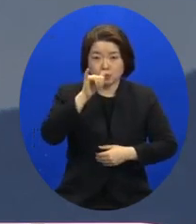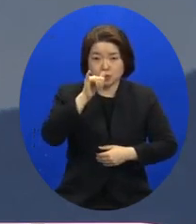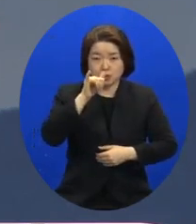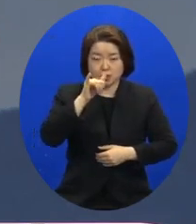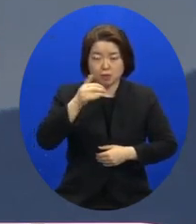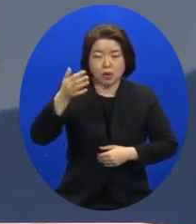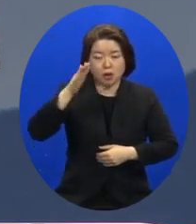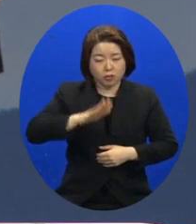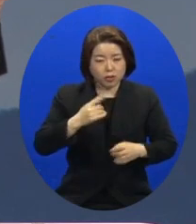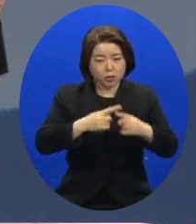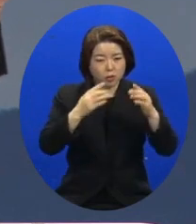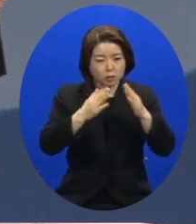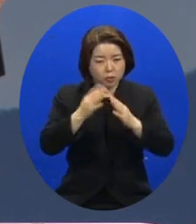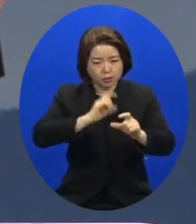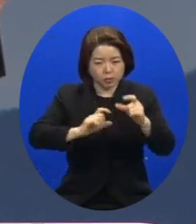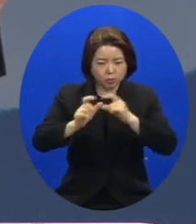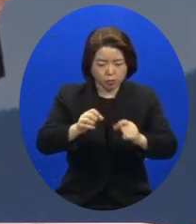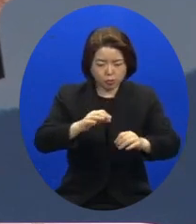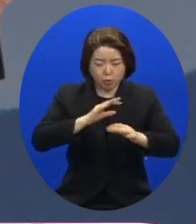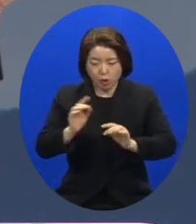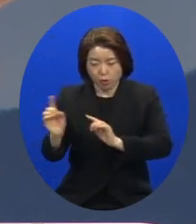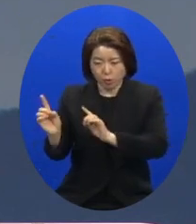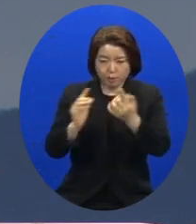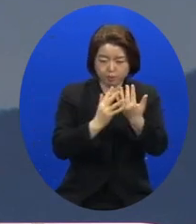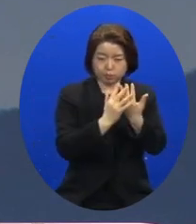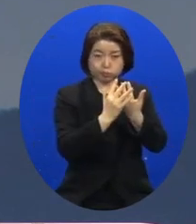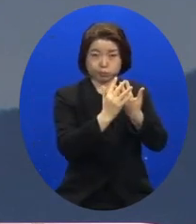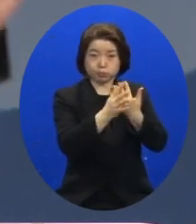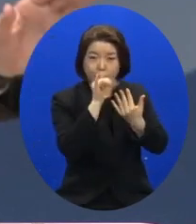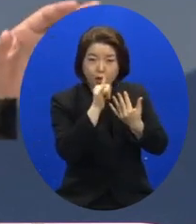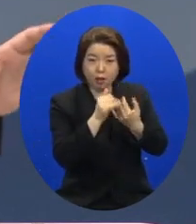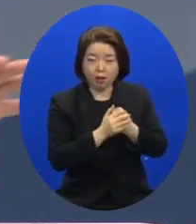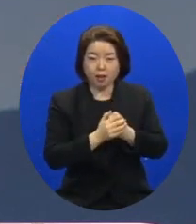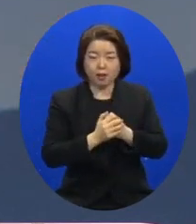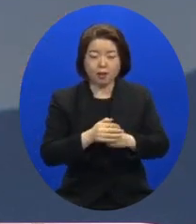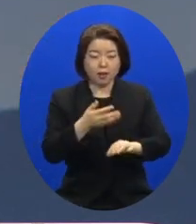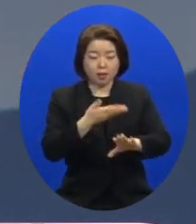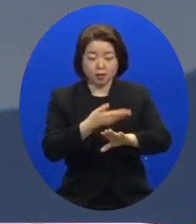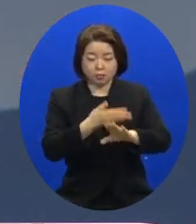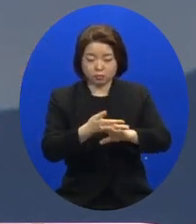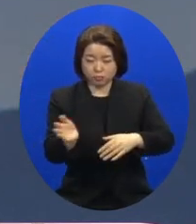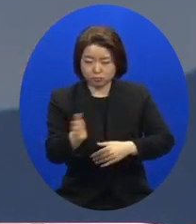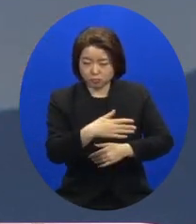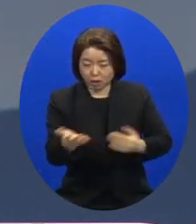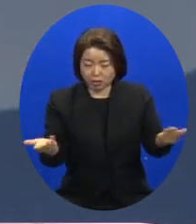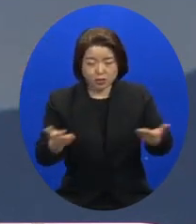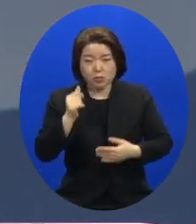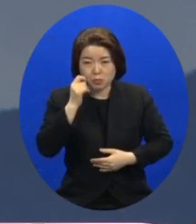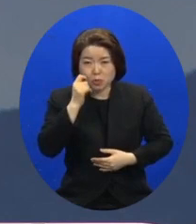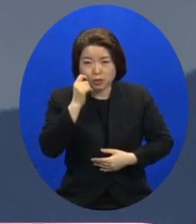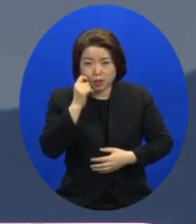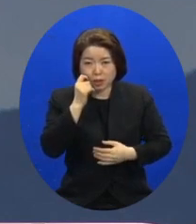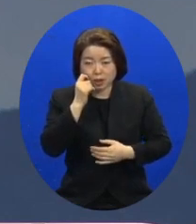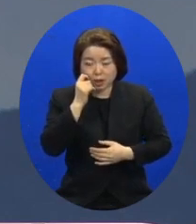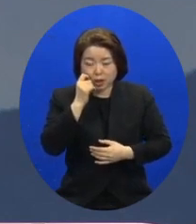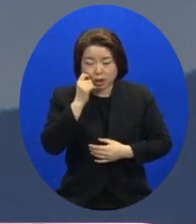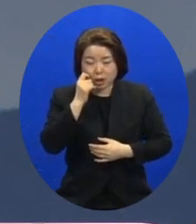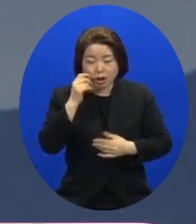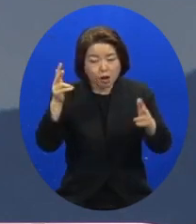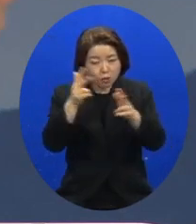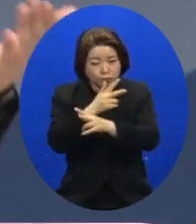더 놀랍게 부흥되는 거예요. 전혀 다른 교회 일을 하지 못하시는데 매